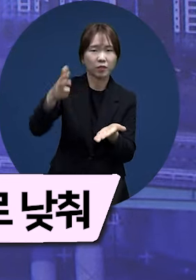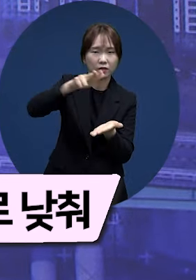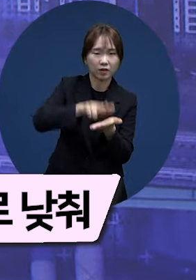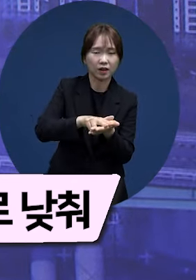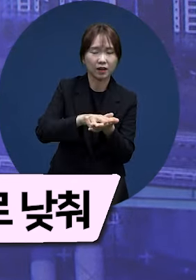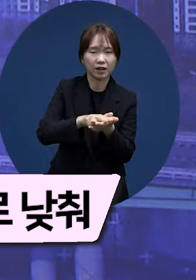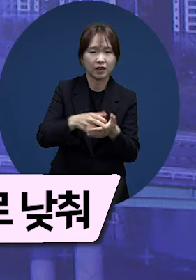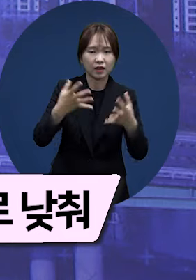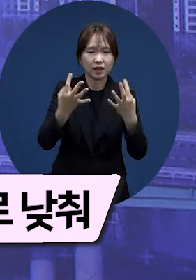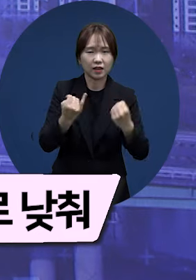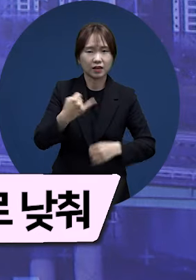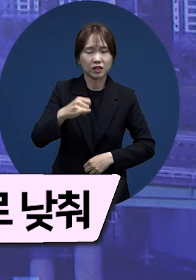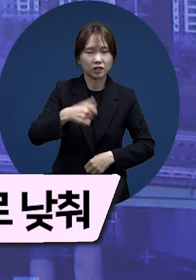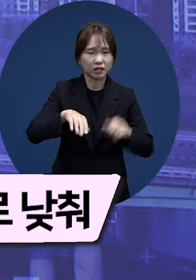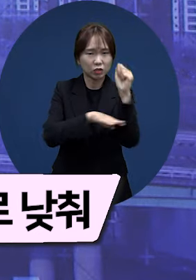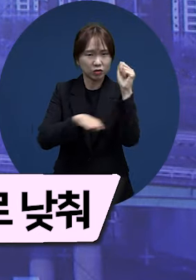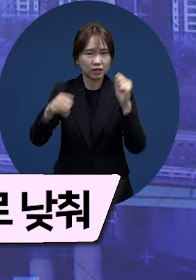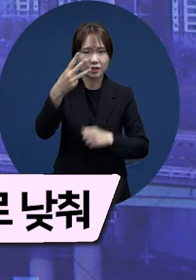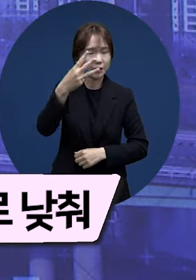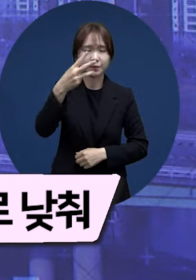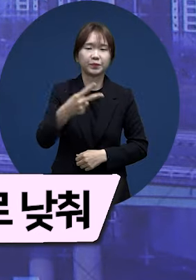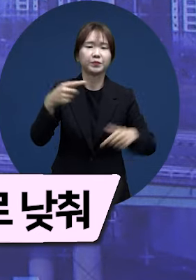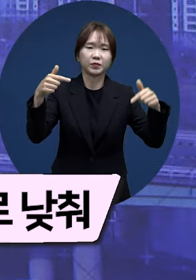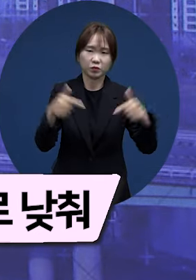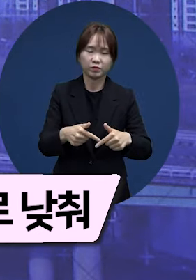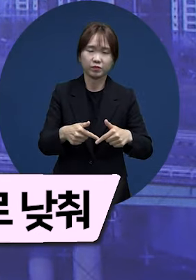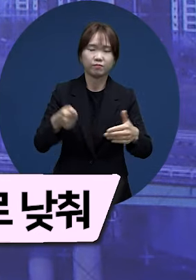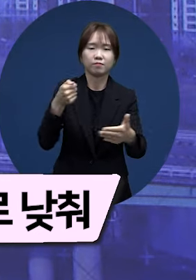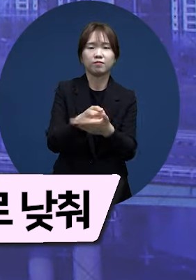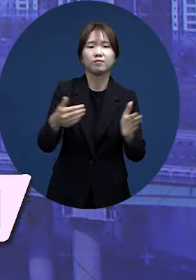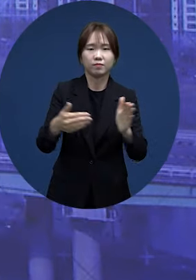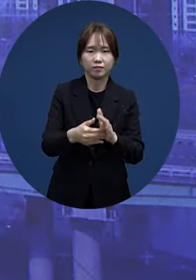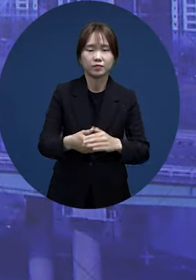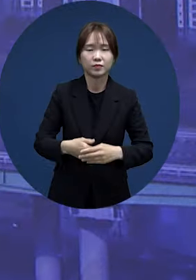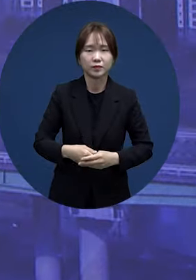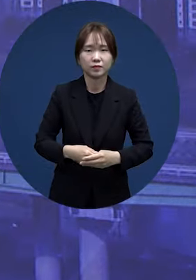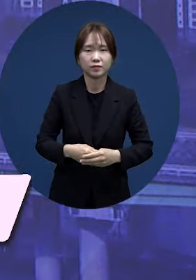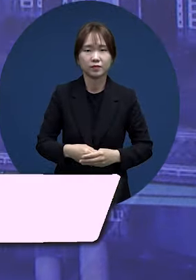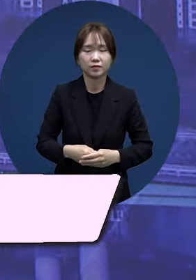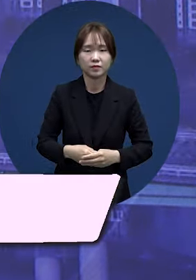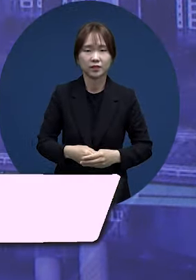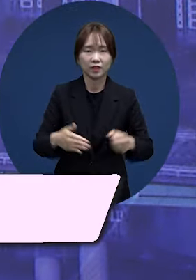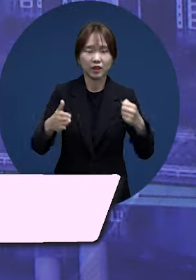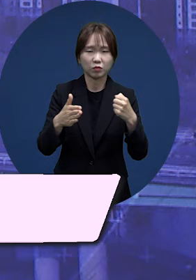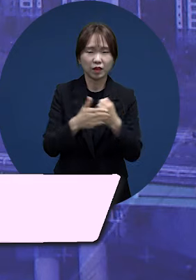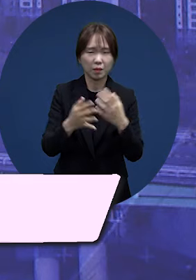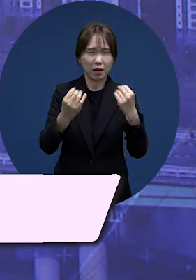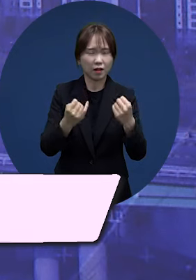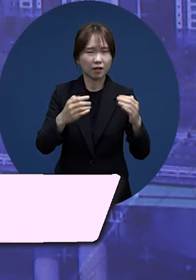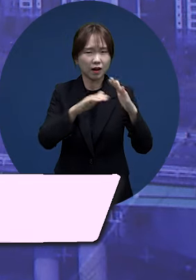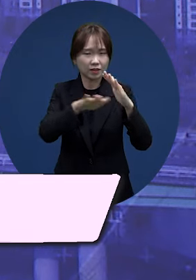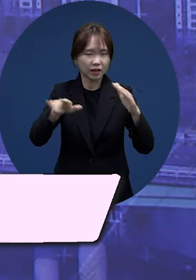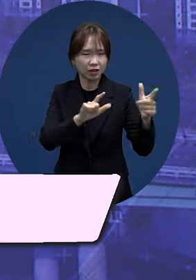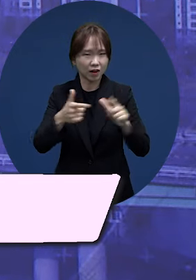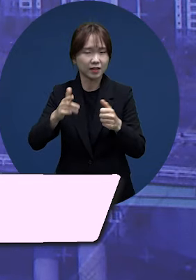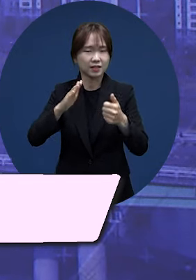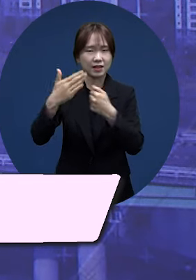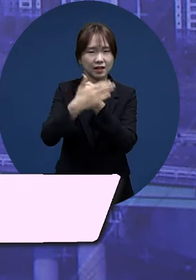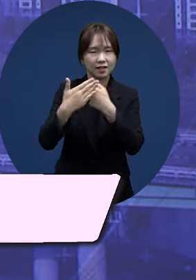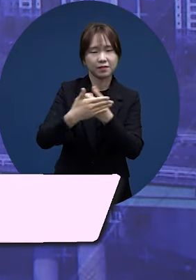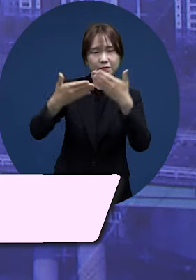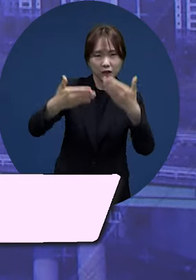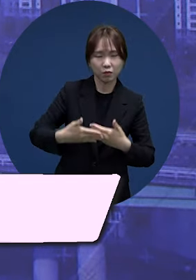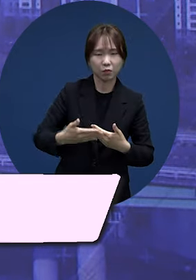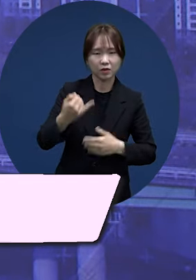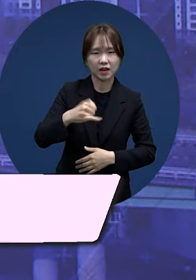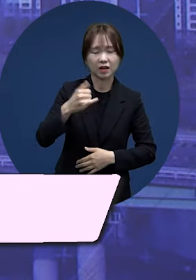개정해 다자녀 기준을 기존 3명에서 2명으로 낮추기로 결정했습니다. 이로 인해 더 많은 가정이 다양한 혜택을 받게